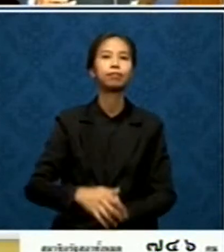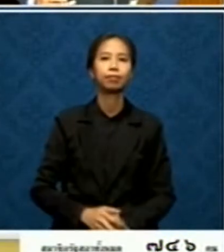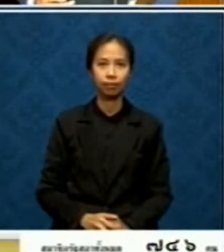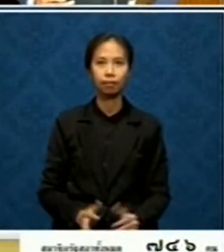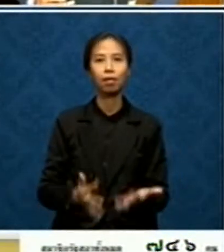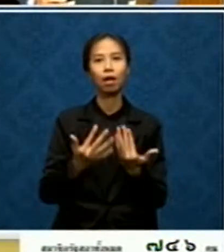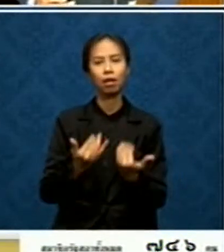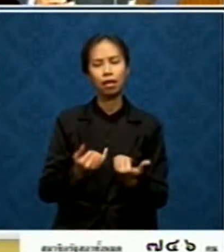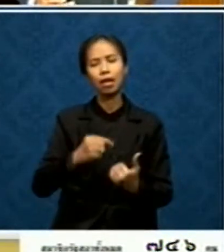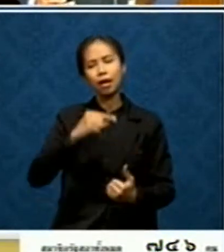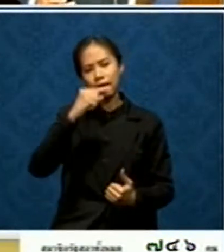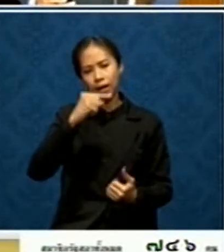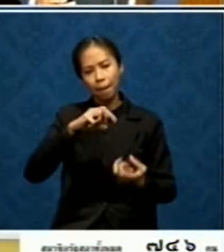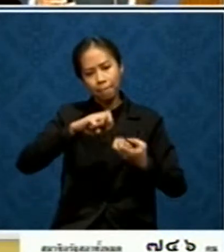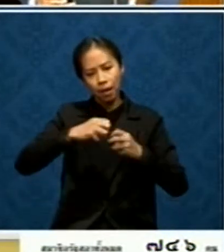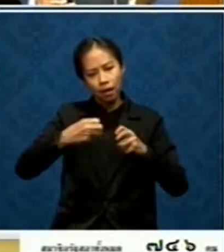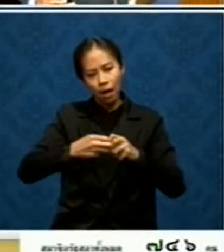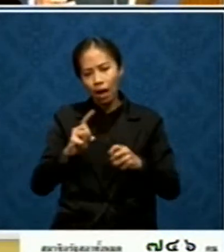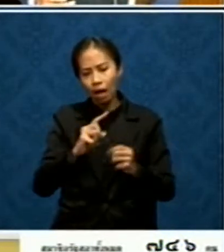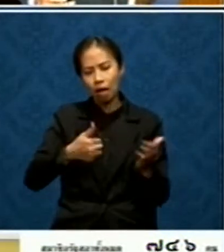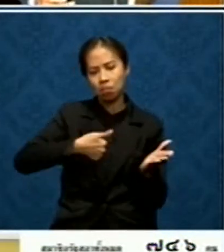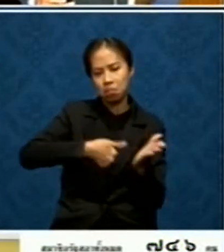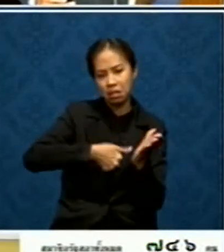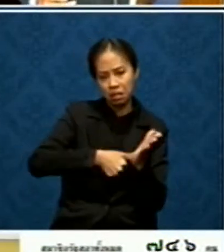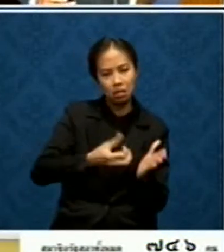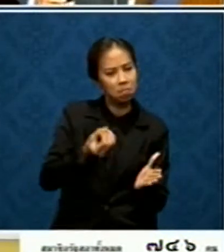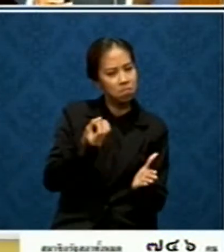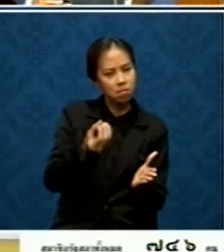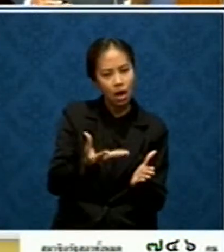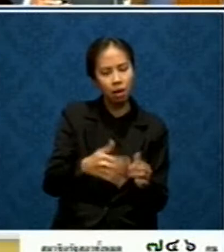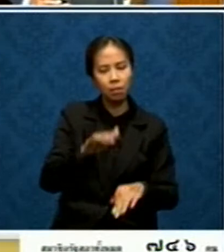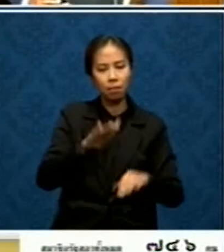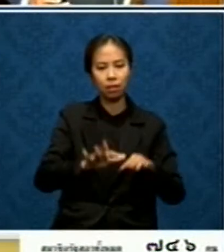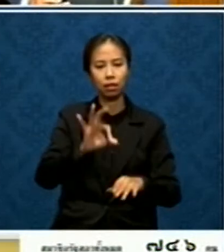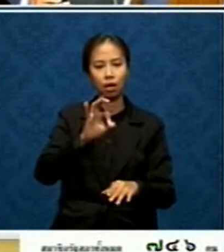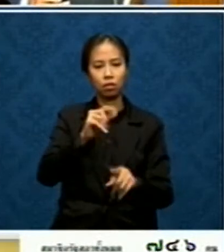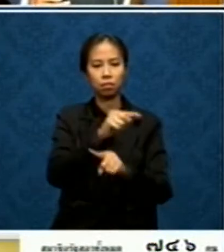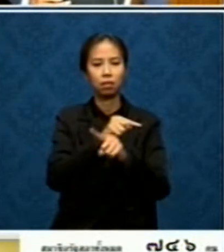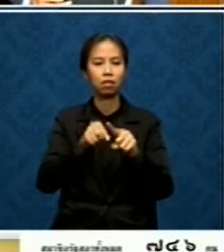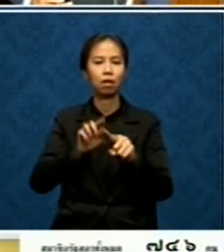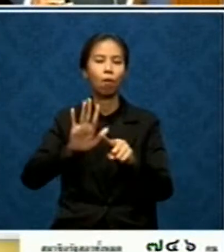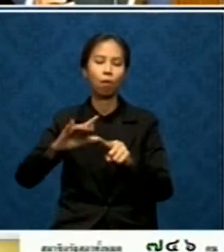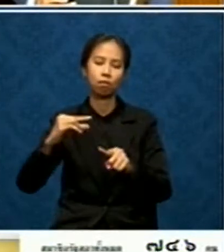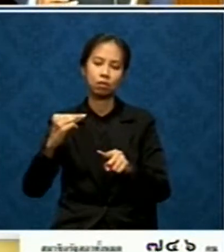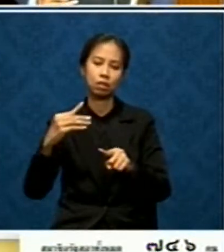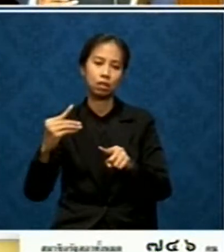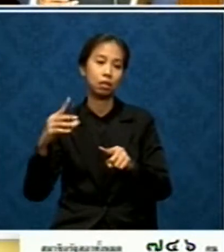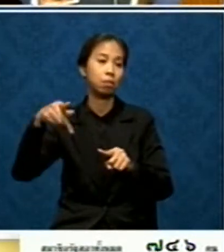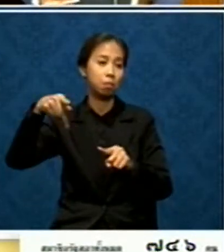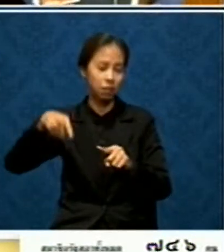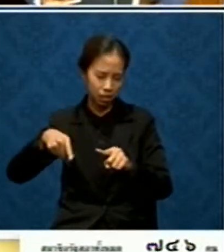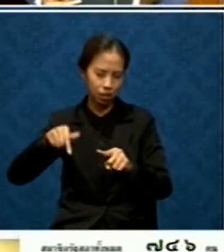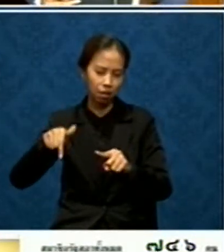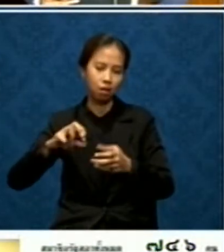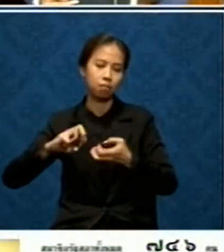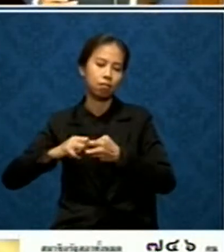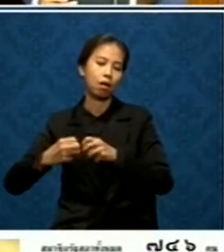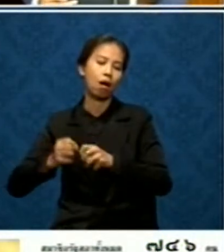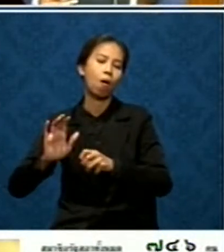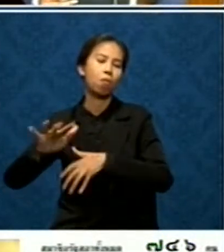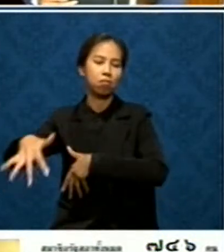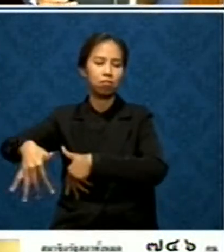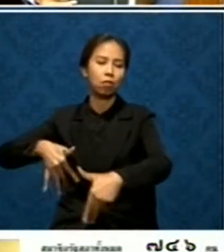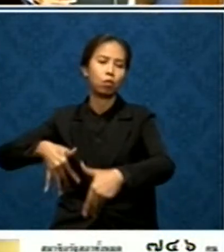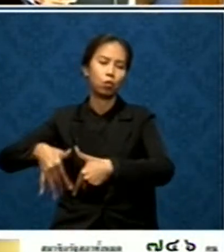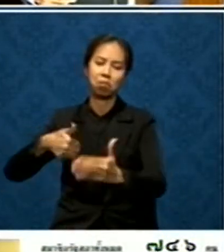ำลังเผชิญภาวะหนี้ครัวเรือนที่สูงกว่าร้อยละ90ของ GDP ถือเป็นความเปราะบางของภาคประชาชนต่อ